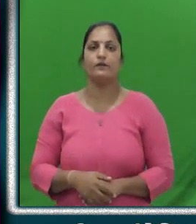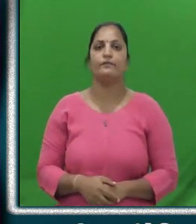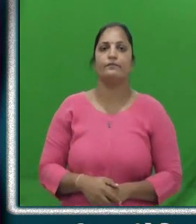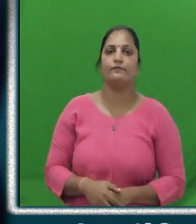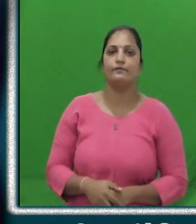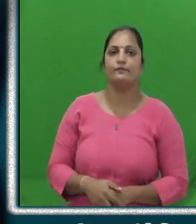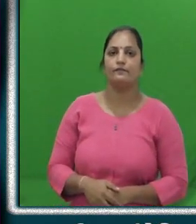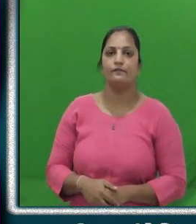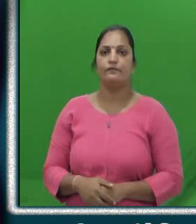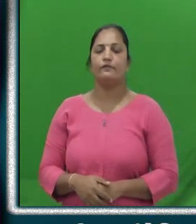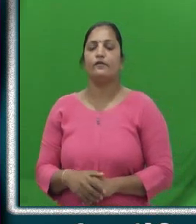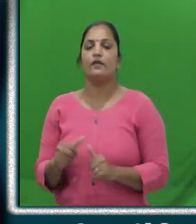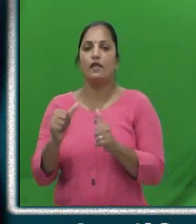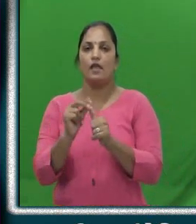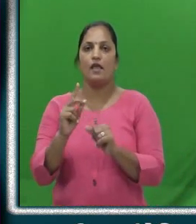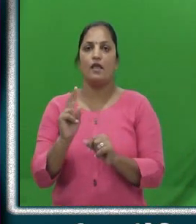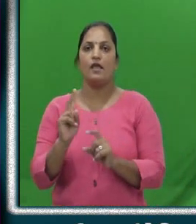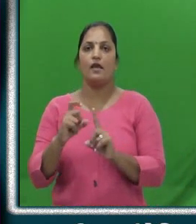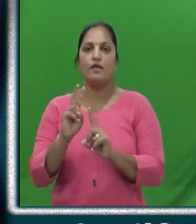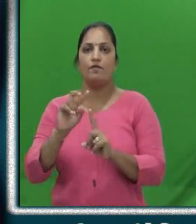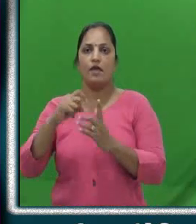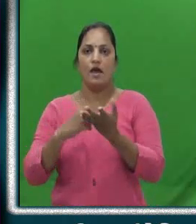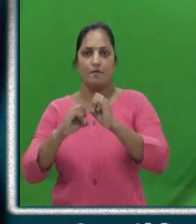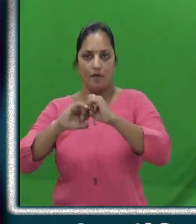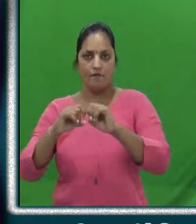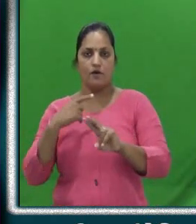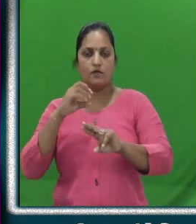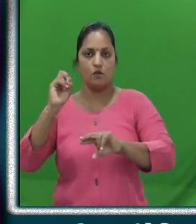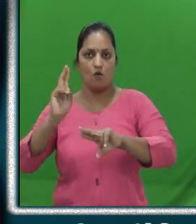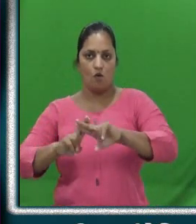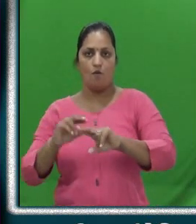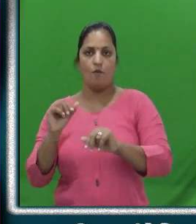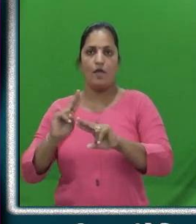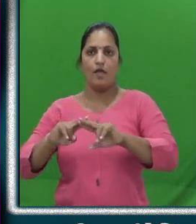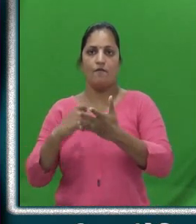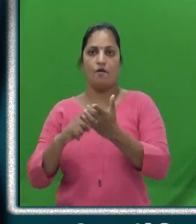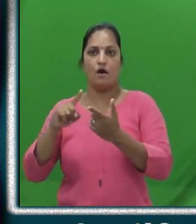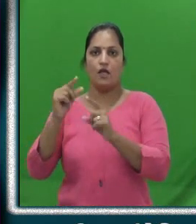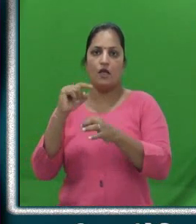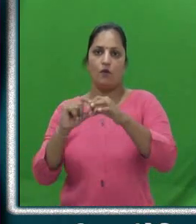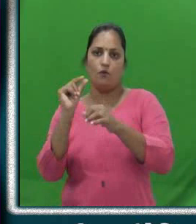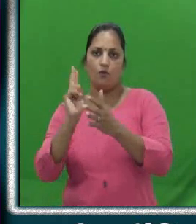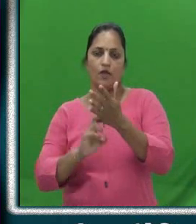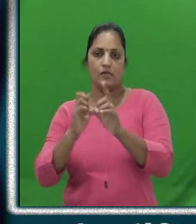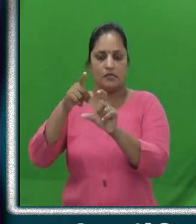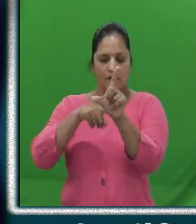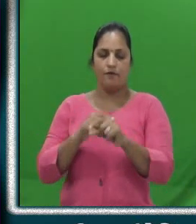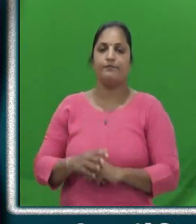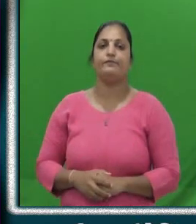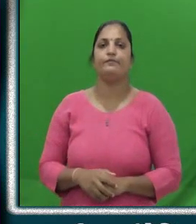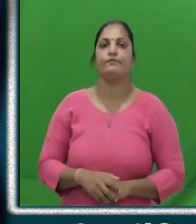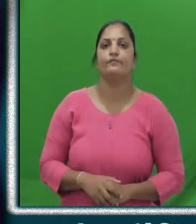છીએ એનું, પણ એના પહેલા આપણે એડવર્બ્સ ઓફ ફ્રીક્વન્સી જોઈએ. કરતા અથવા આવૃત્તિ દર્શાવતા જે શબ્દો